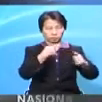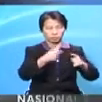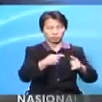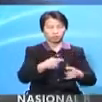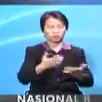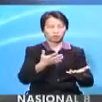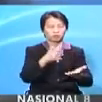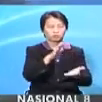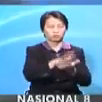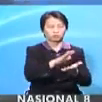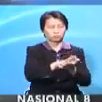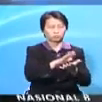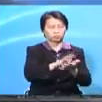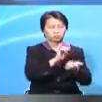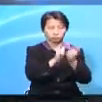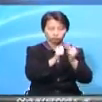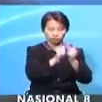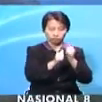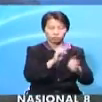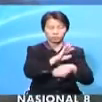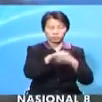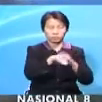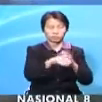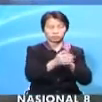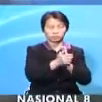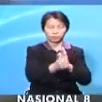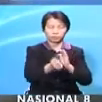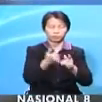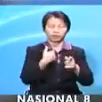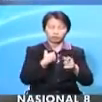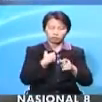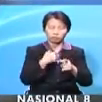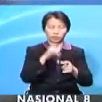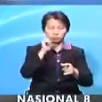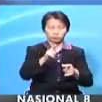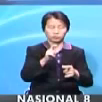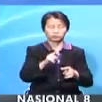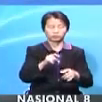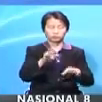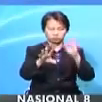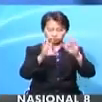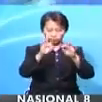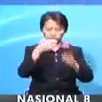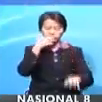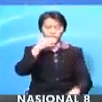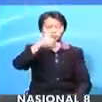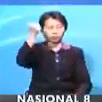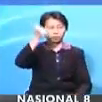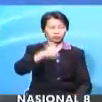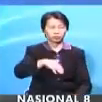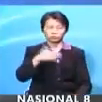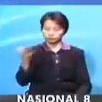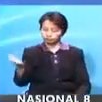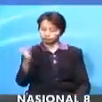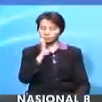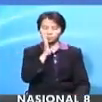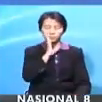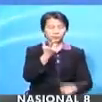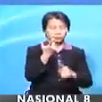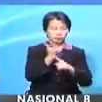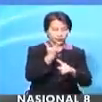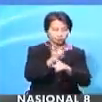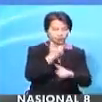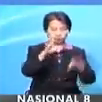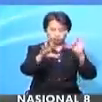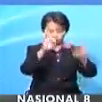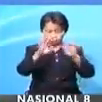semua daerah Coba kita yang terbaik daripada 23 pada sesi latihan dan